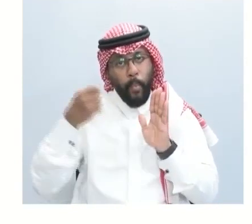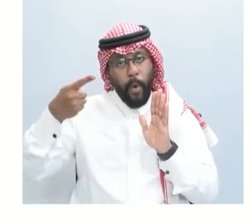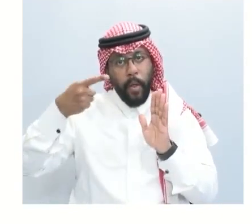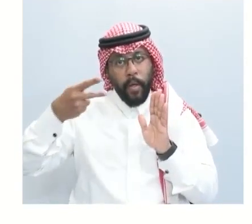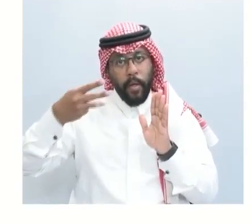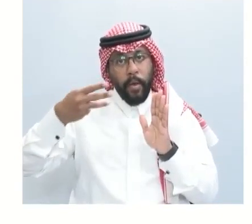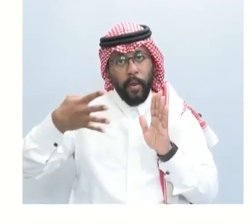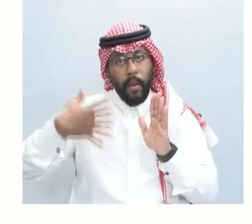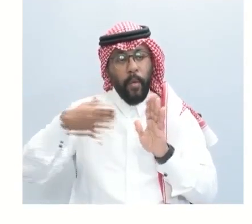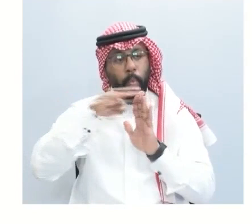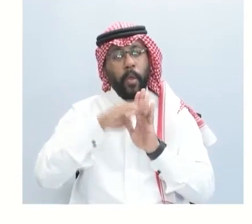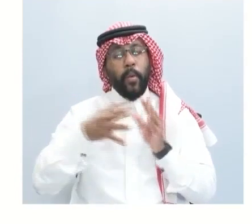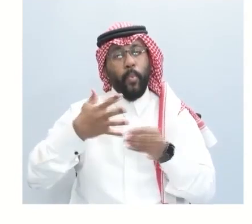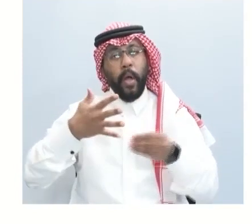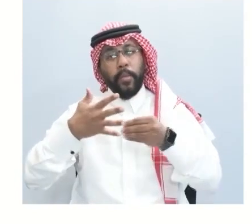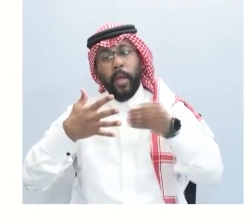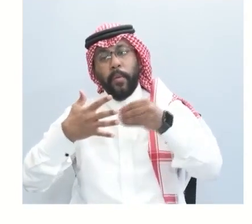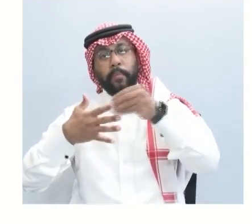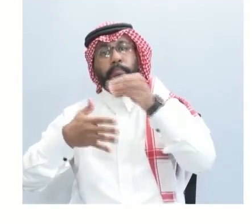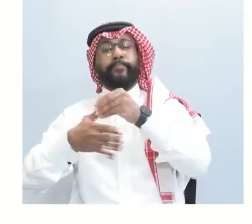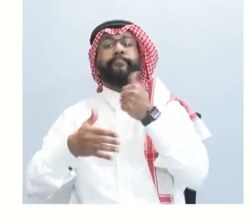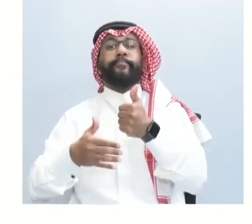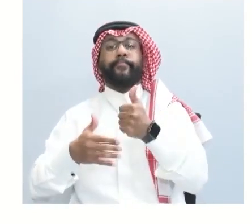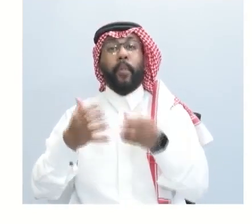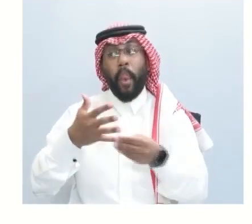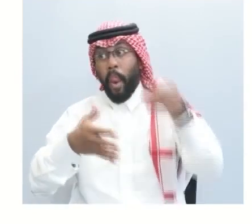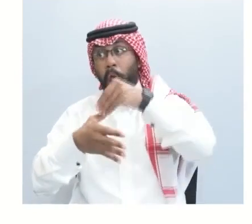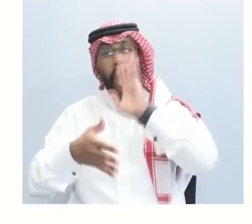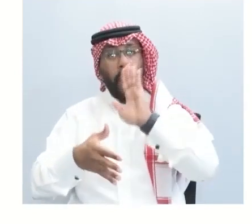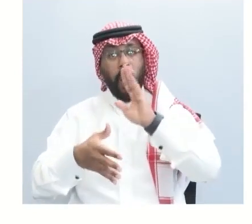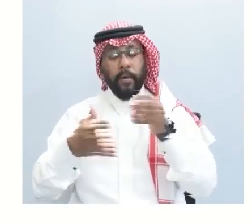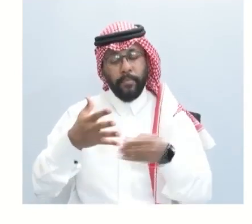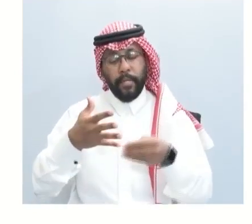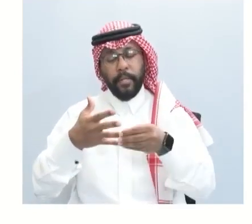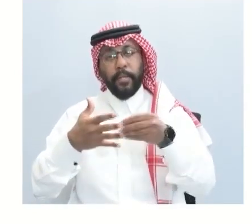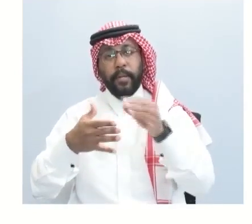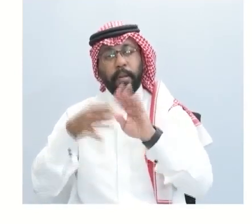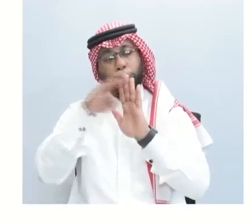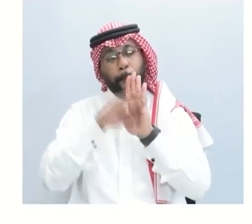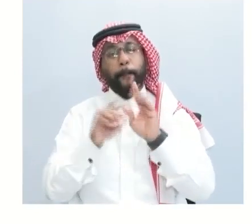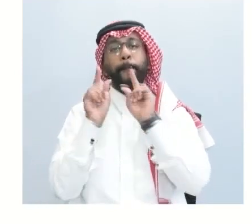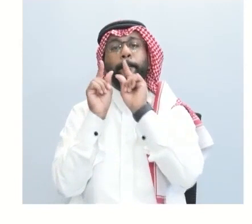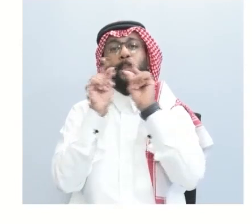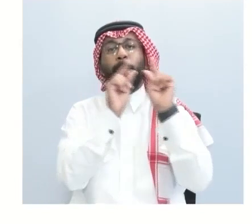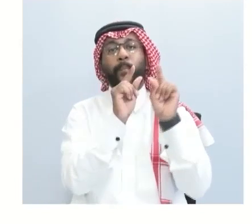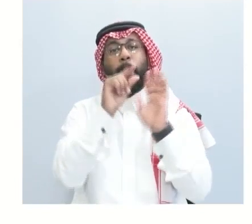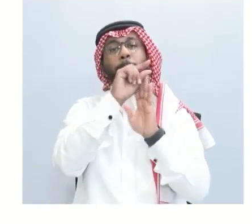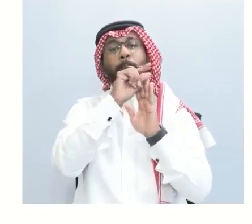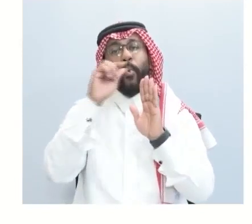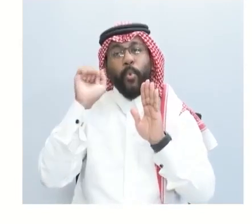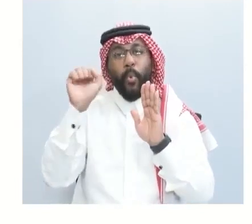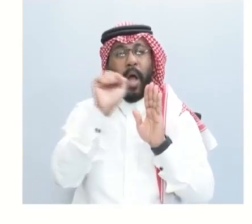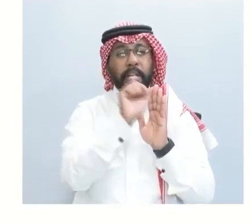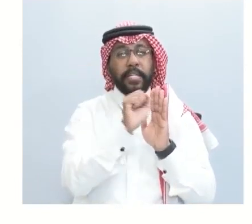والتسلسل المنطقي اذا المنطقيه هي الادله والحجج والبراهين والاقتباسات والتسلسل المنطقي هنا ستضع ايضا